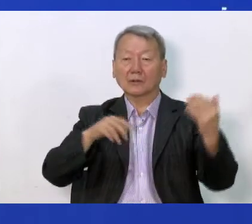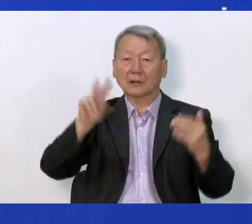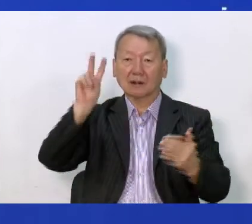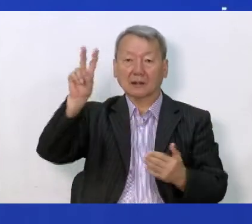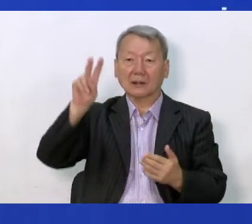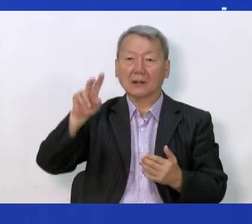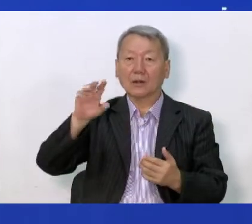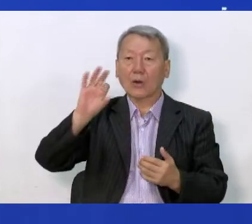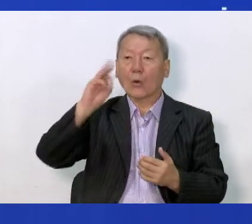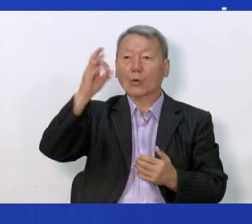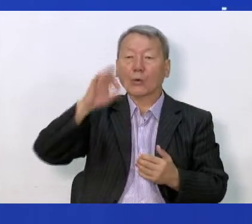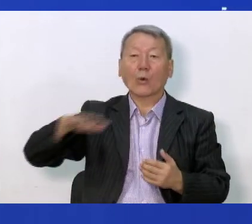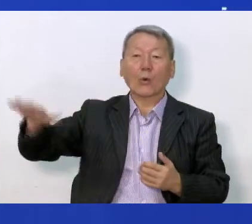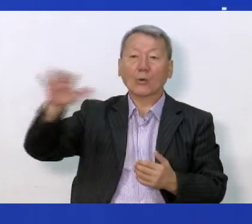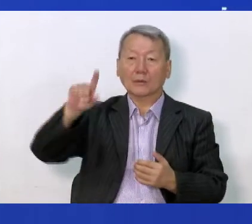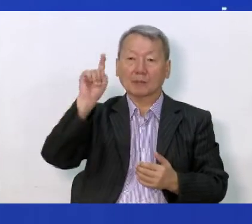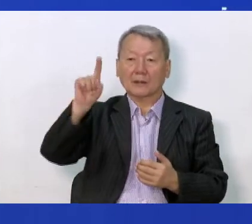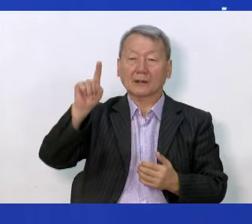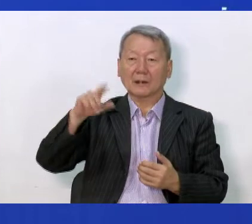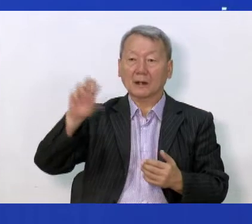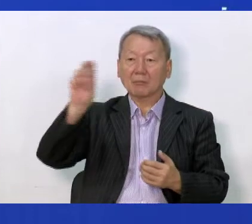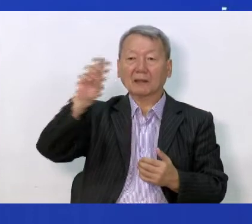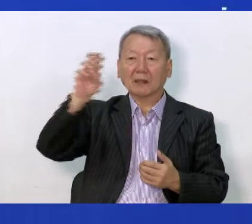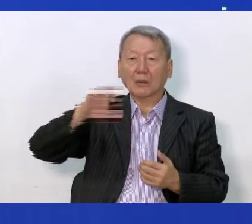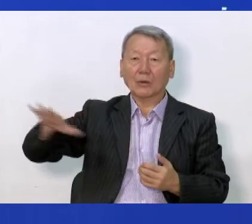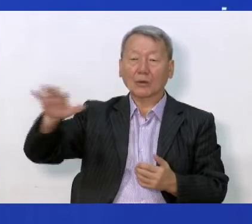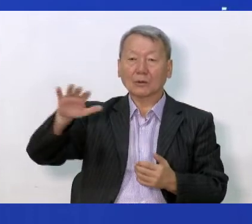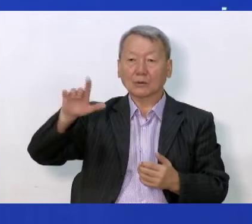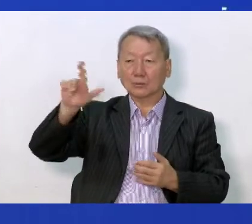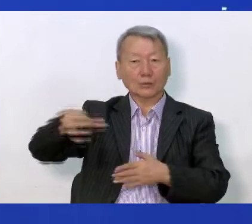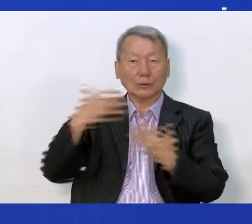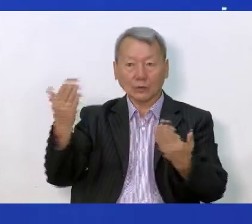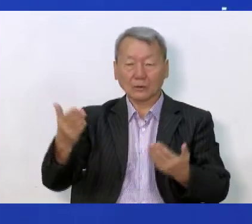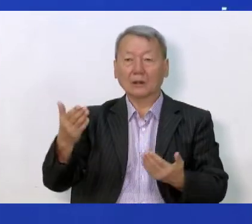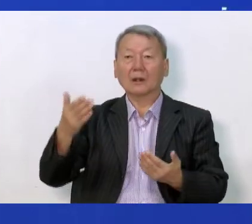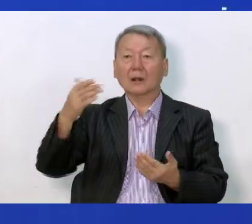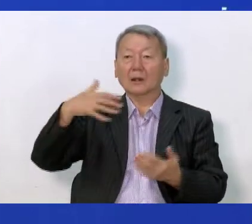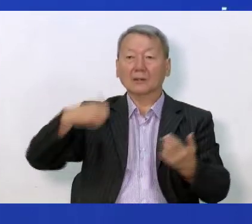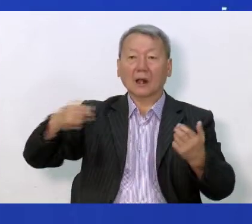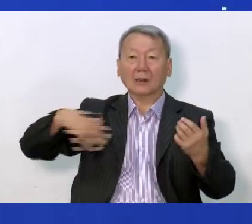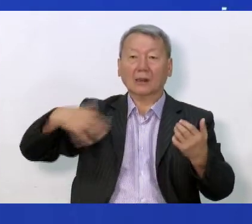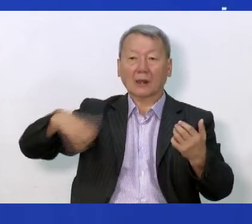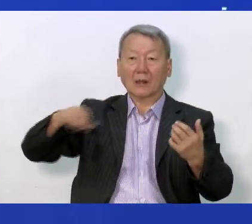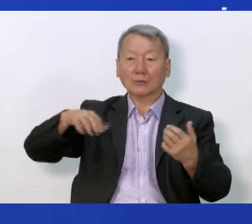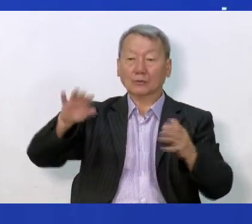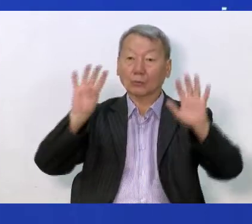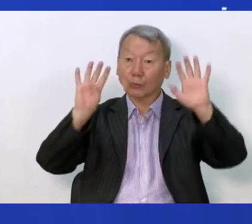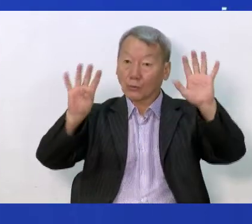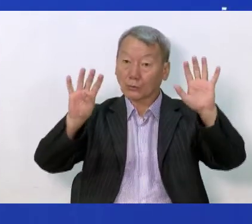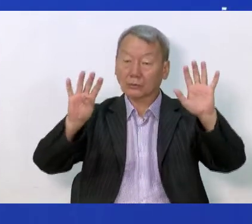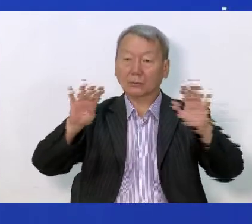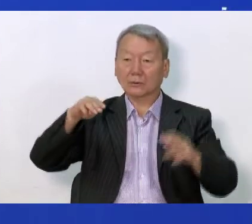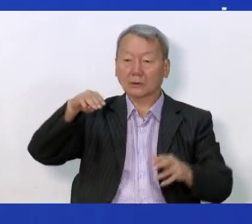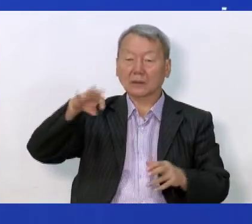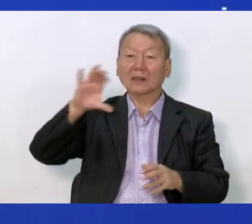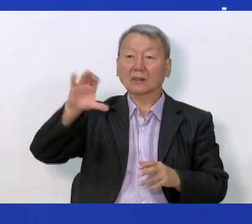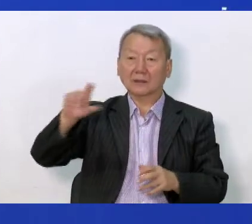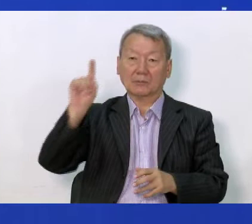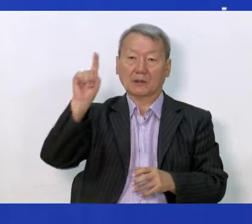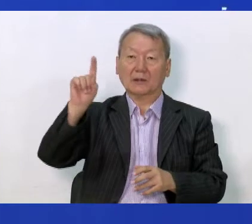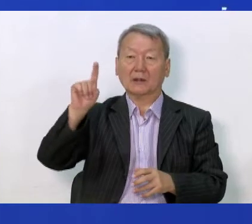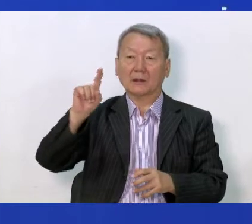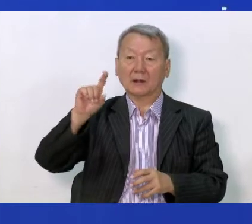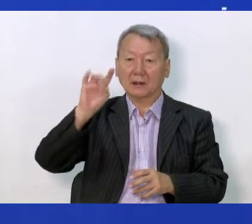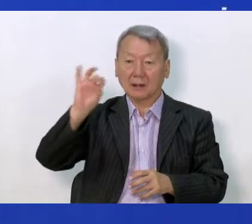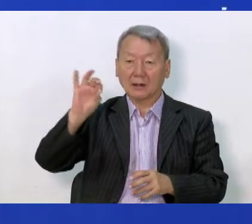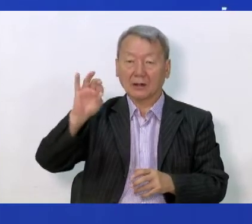2, Ош облусунда 1, Баткен облусунда катталган жок, Жалабат облусунда 9, Талас облусунда 1,